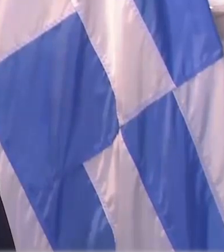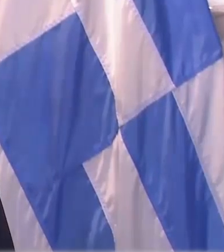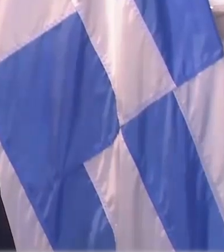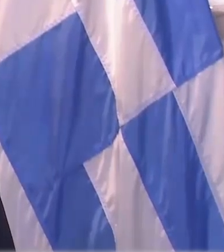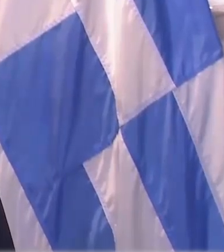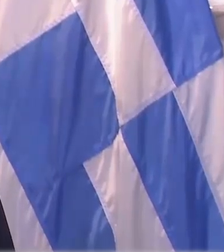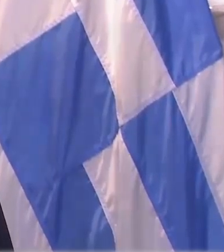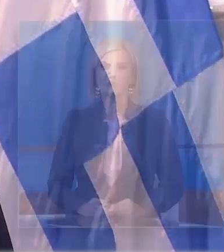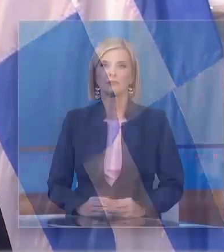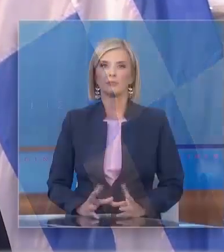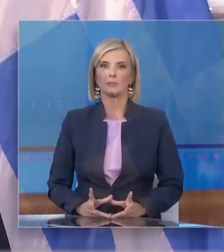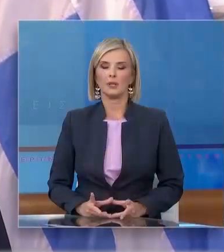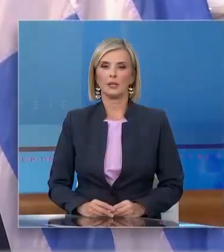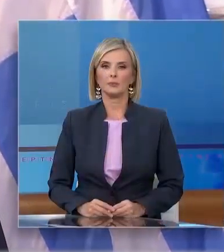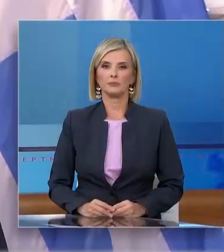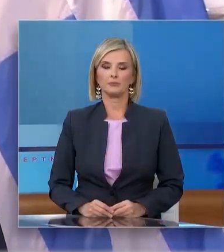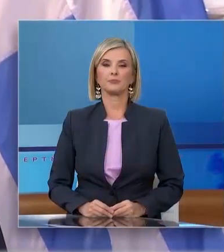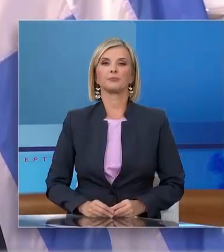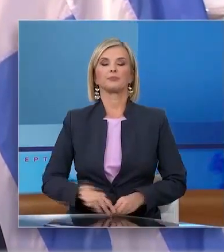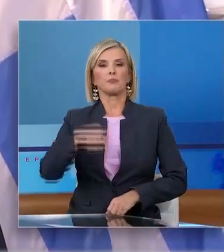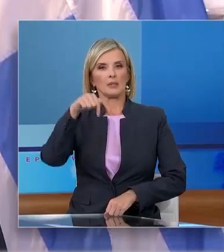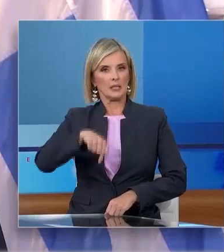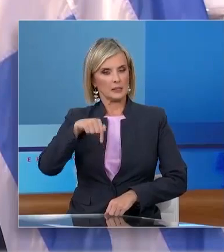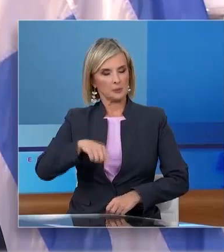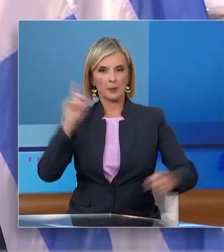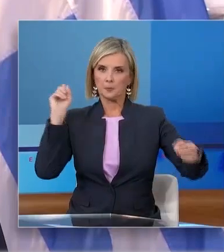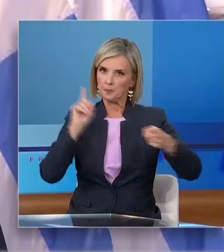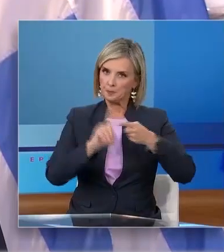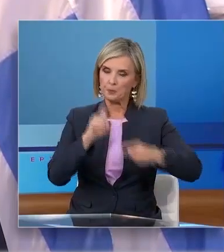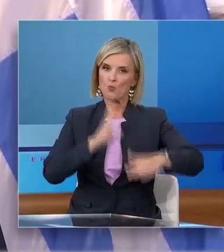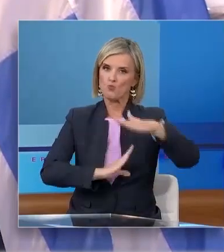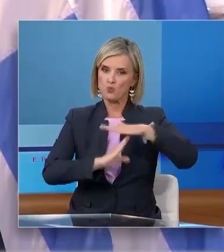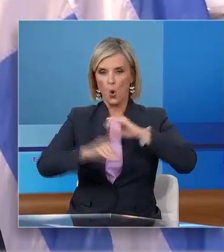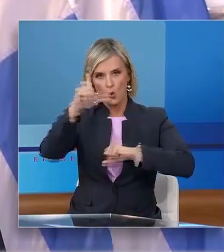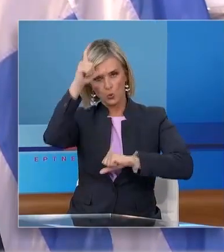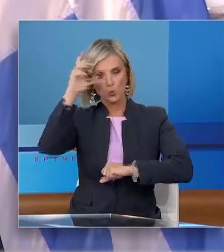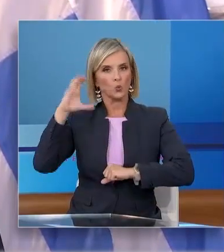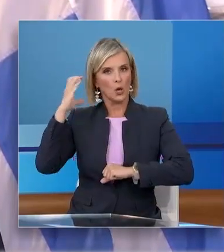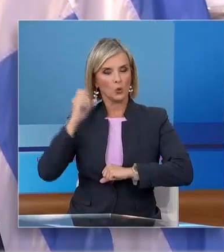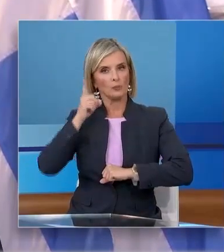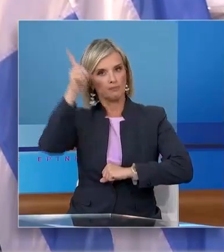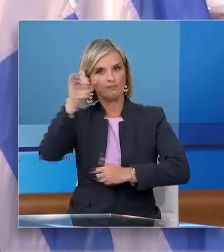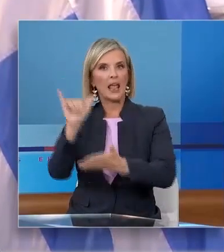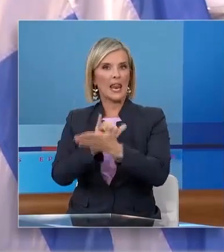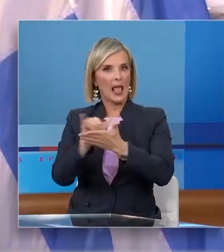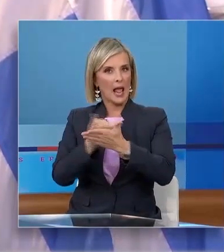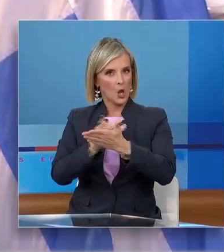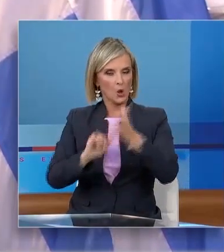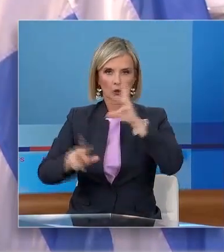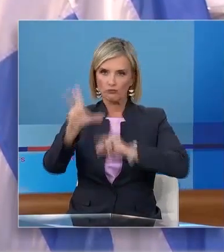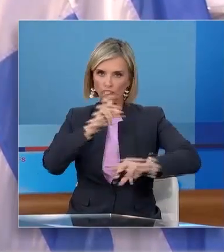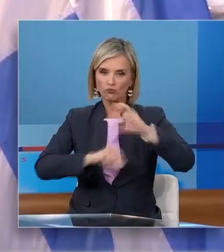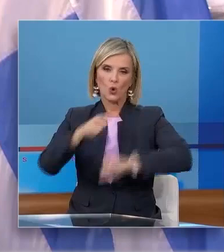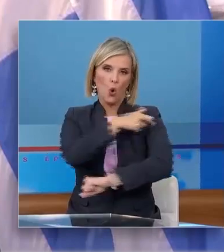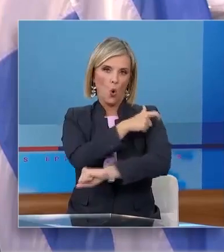πρόεδρο ερντογάν παρουσία των υπουργών εξωτερικών και των διπλωματικών μας συμβούλων συμφωνήσαμε να συνεχίσουμε να εργαζόμαστε